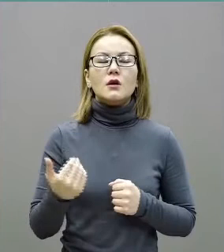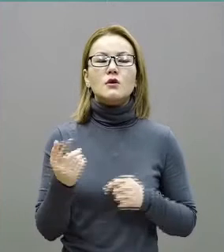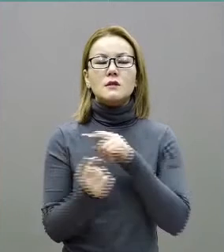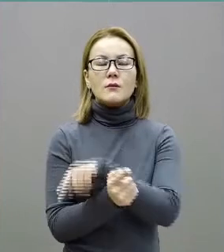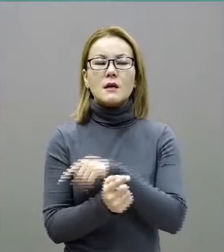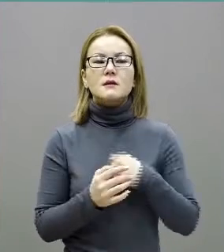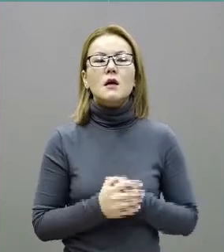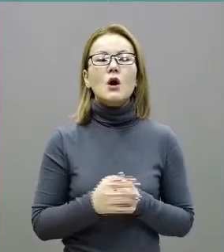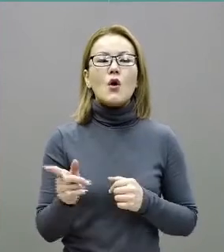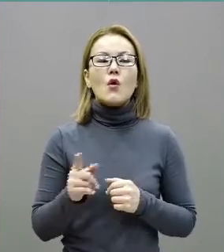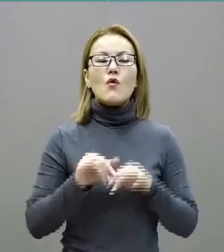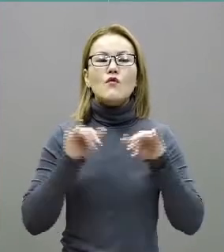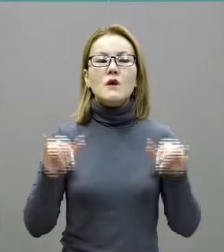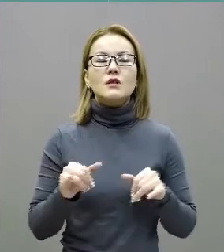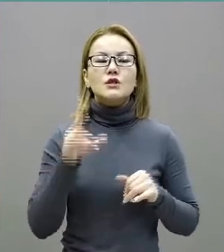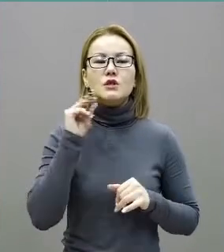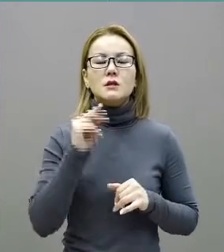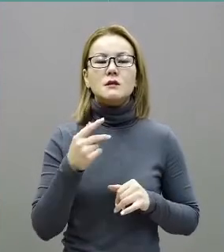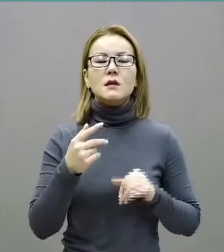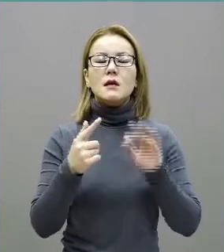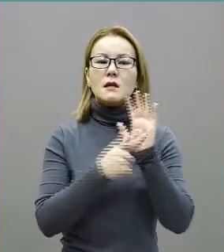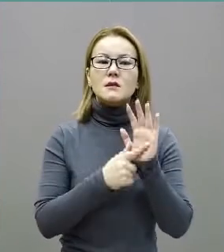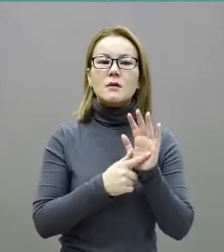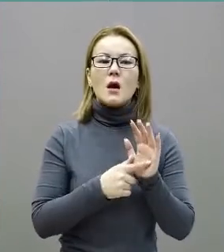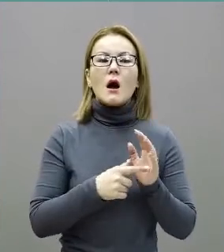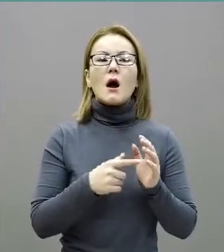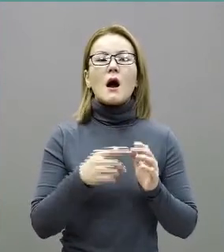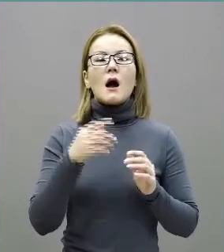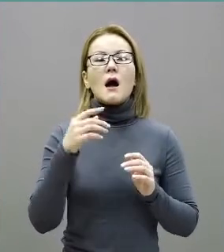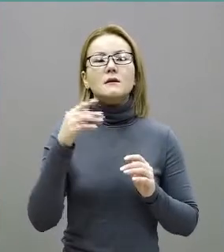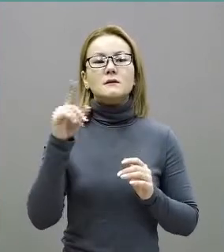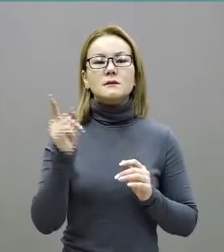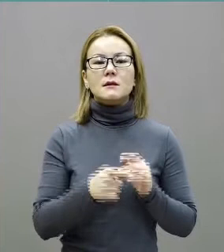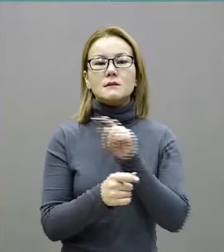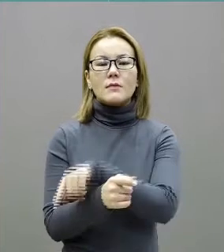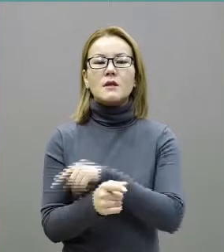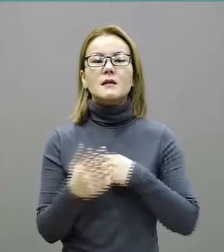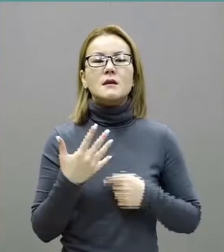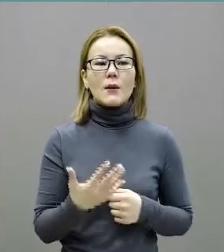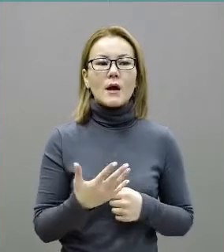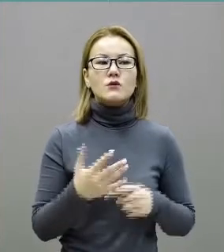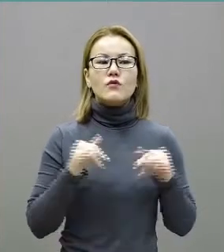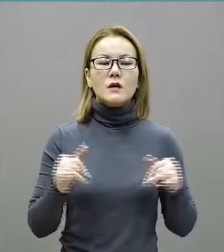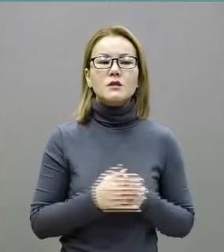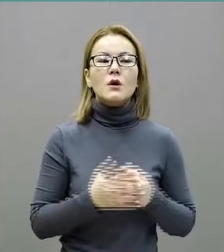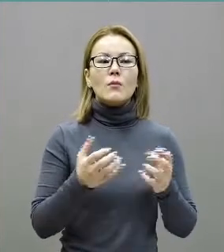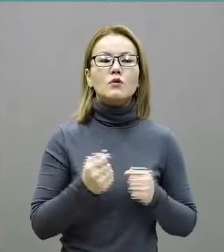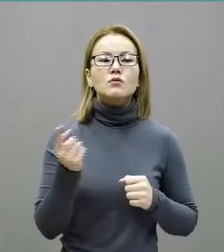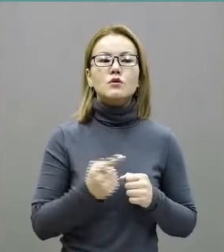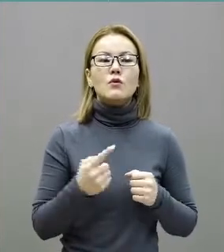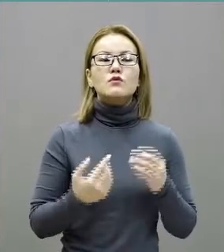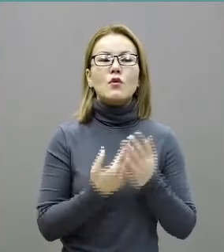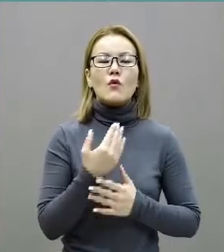числитель на 7 а знаменатель на опять мы получим новую / так как по условию новая дробь на 1 2 больше